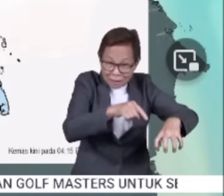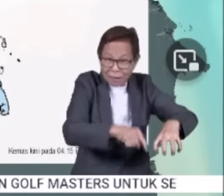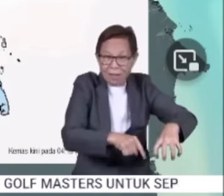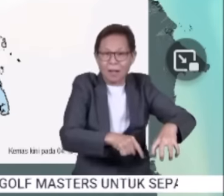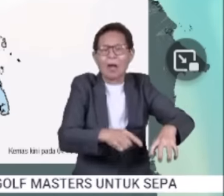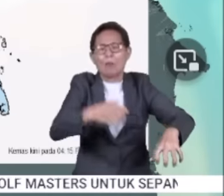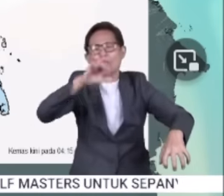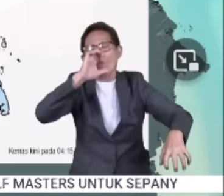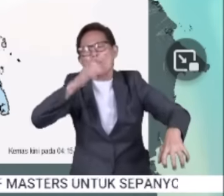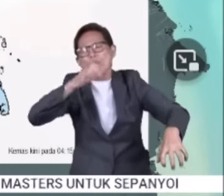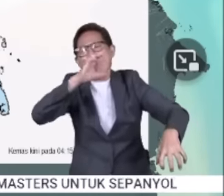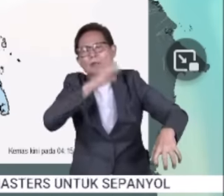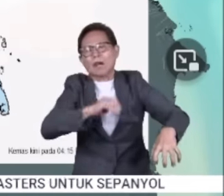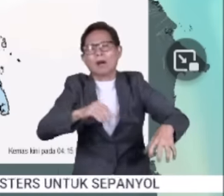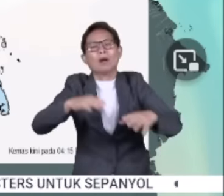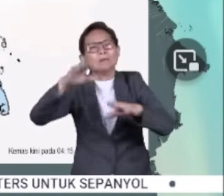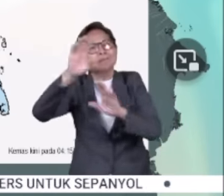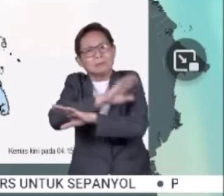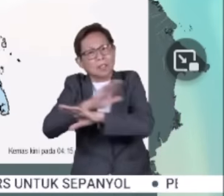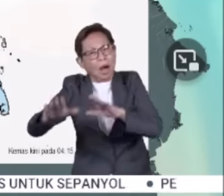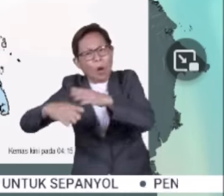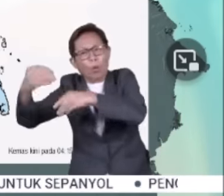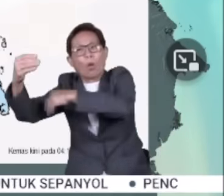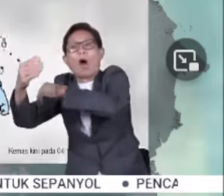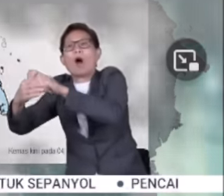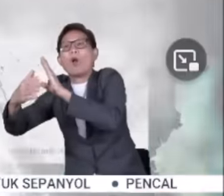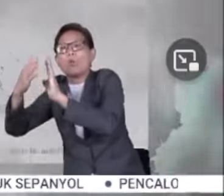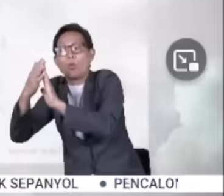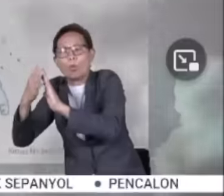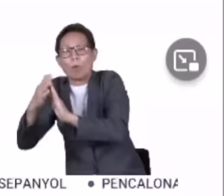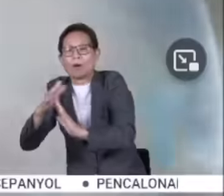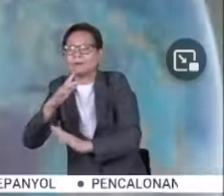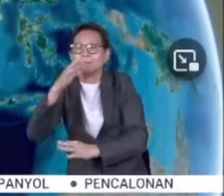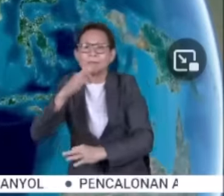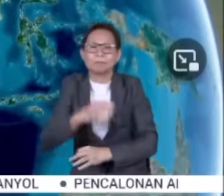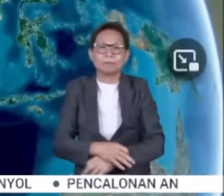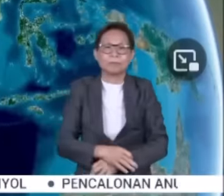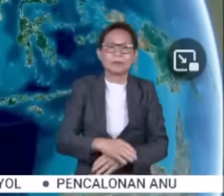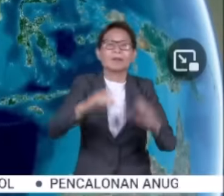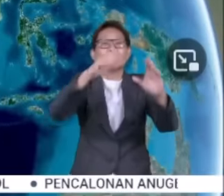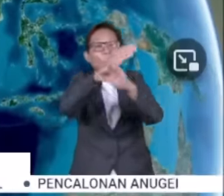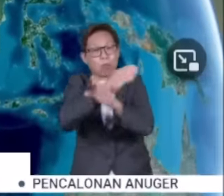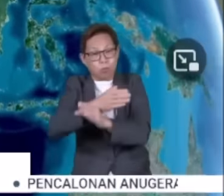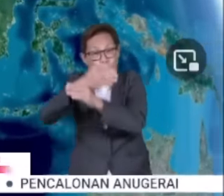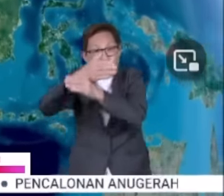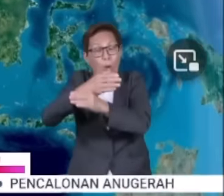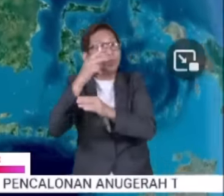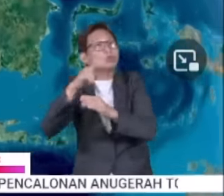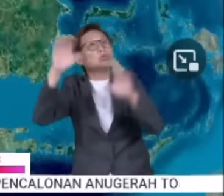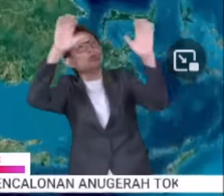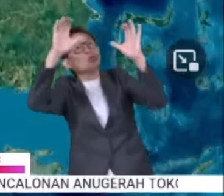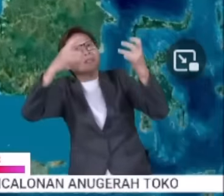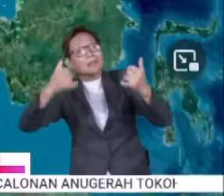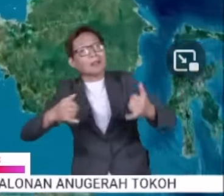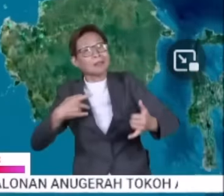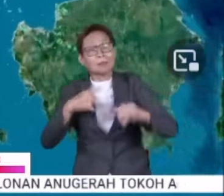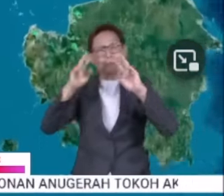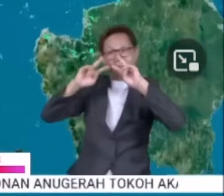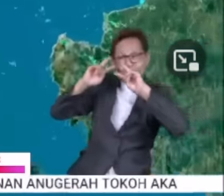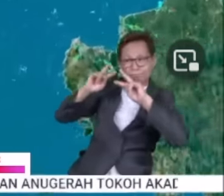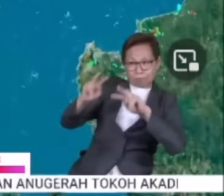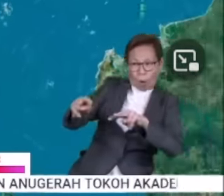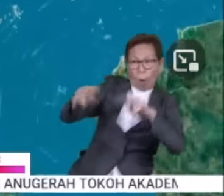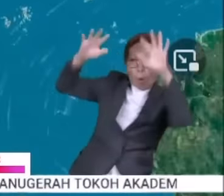aktiviti di luar rumah jika tidak perlu. Baiklah, kita beralih kepada paparan imej kemeradar bagi tinjauan cuaca semasa dan dapat